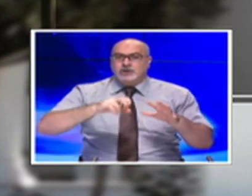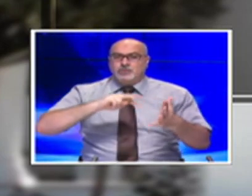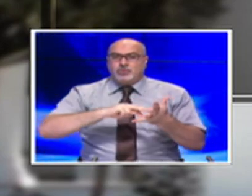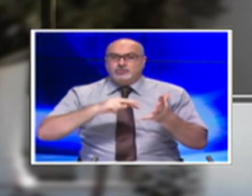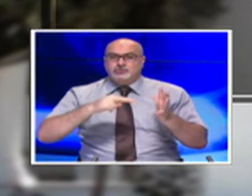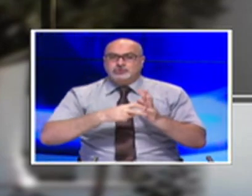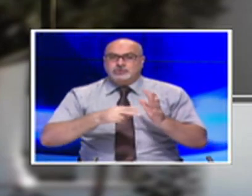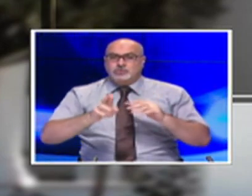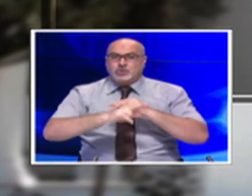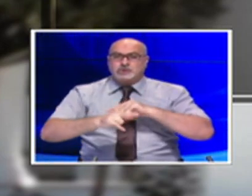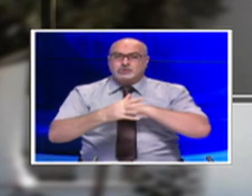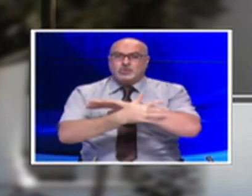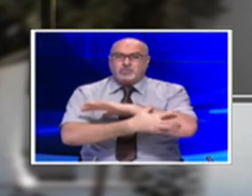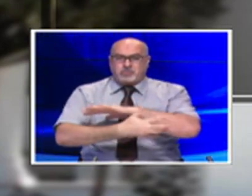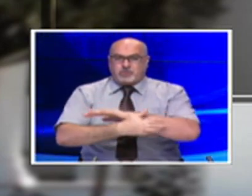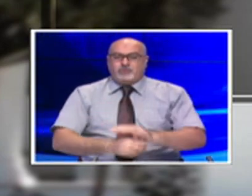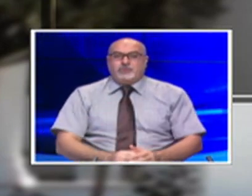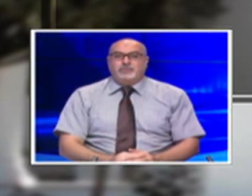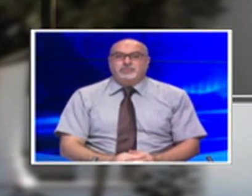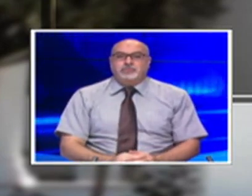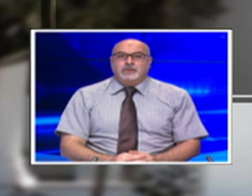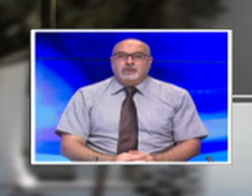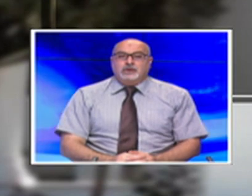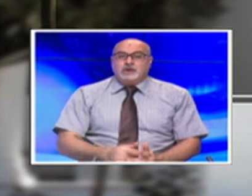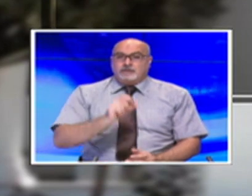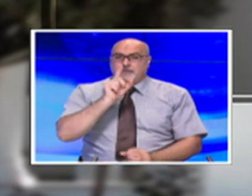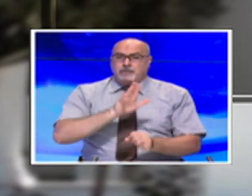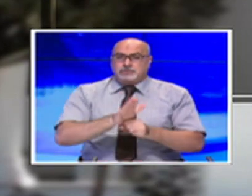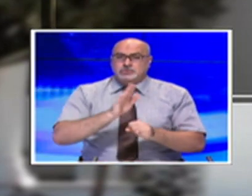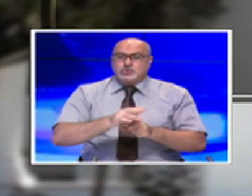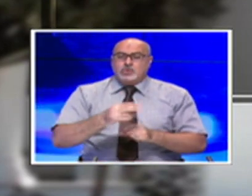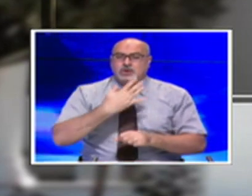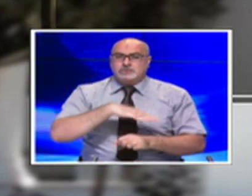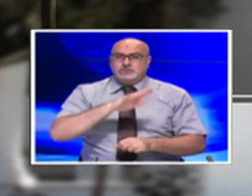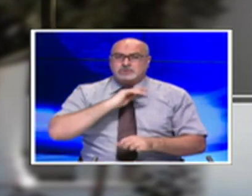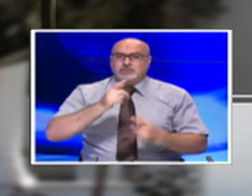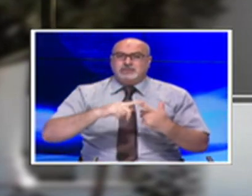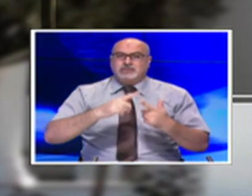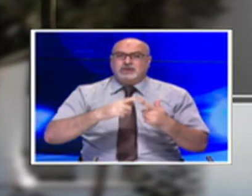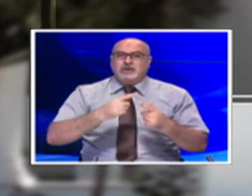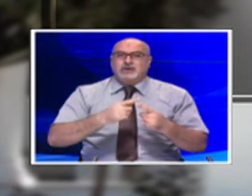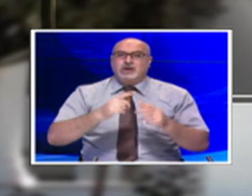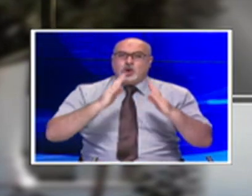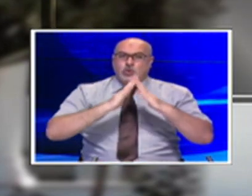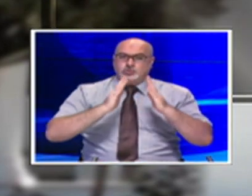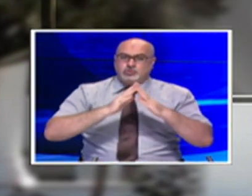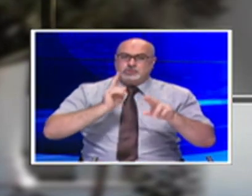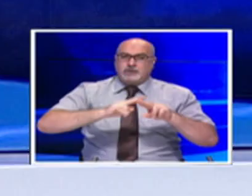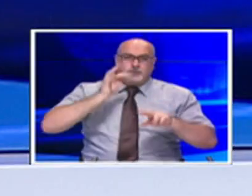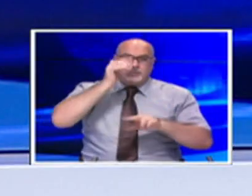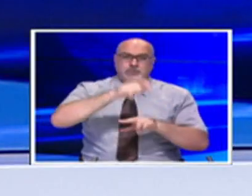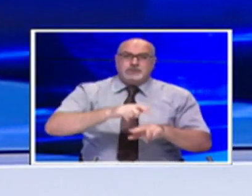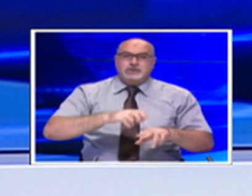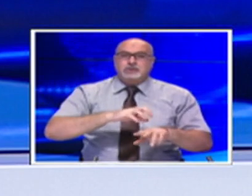المشاريع بمناطق الظل. هذا وتم إنهاء مهام مسؤولي الأقسام الفرعية لقطاعي السكن والأشغال